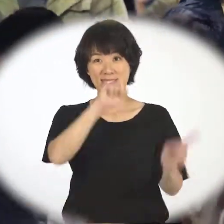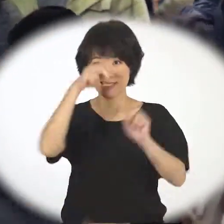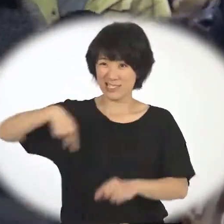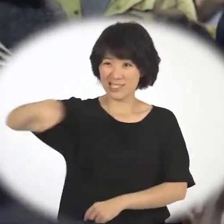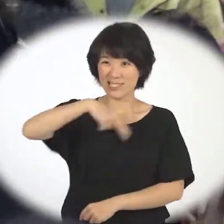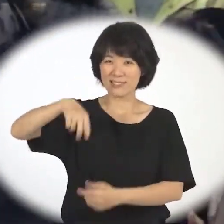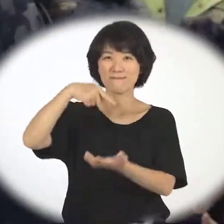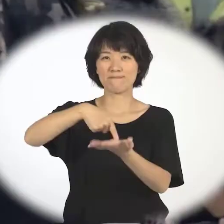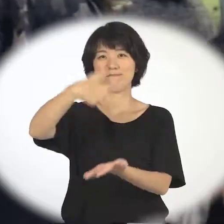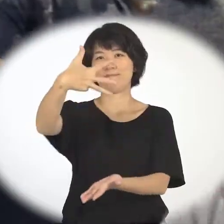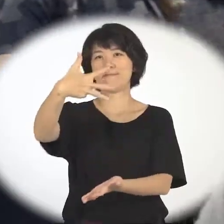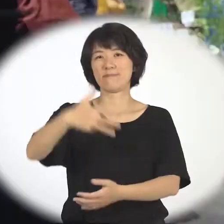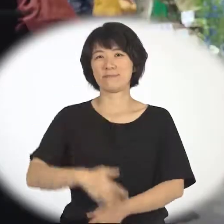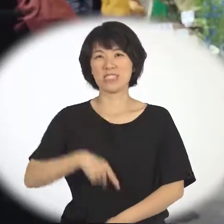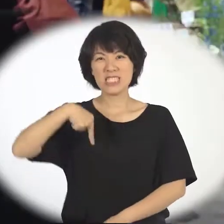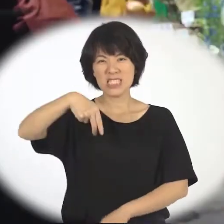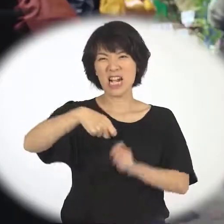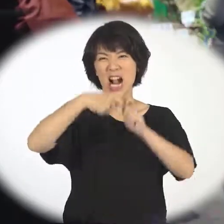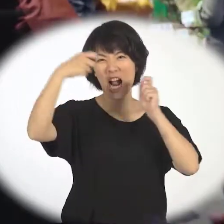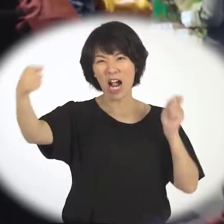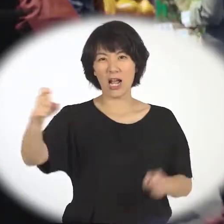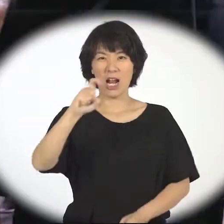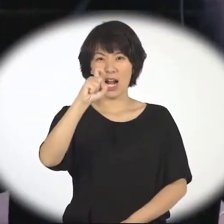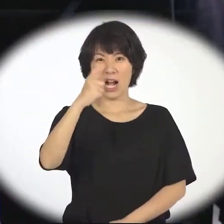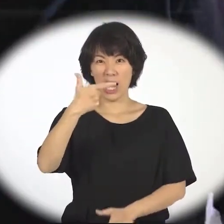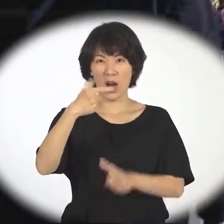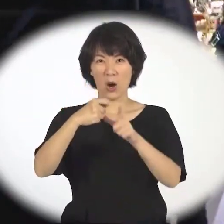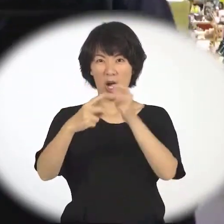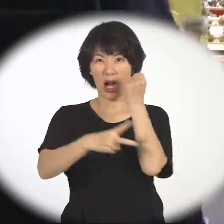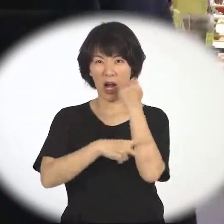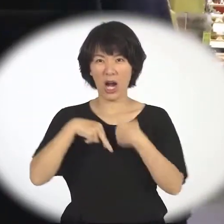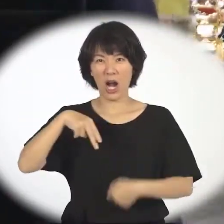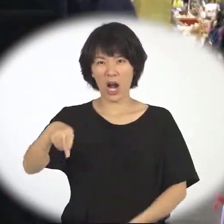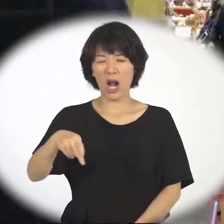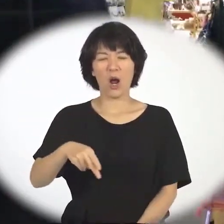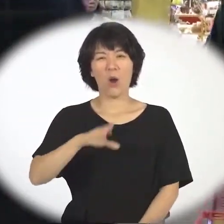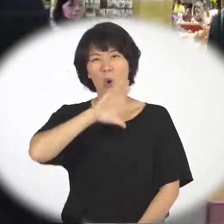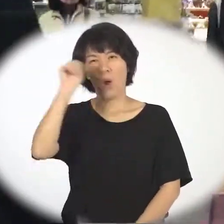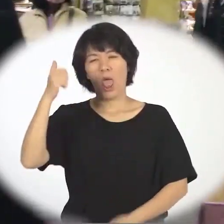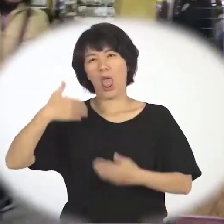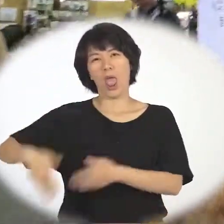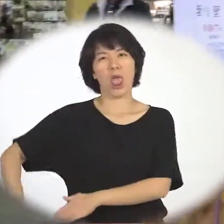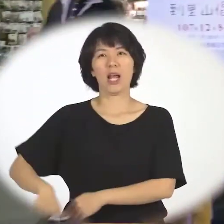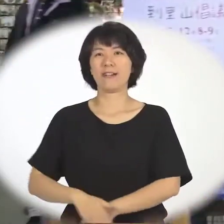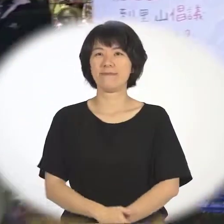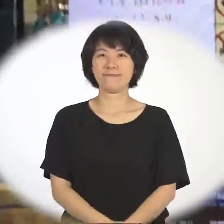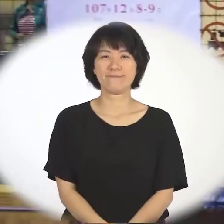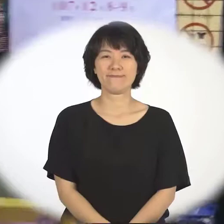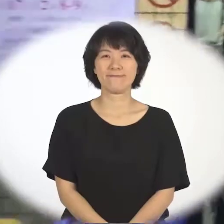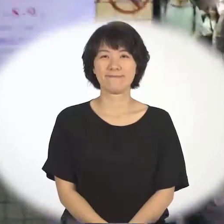一天要巡8次，要走16公里的路，回去都很累了。